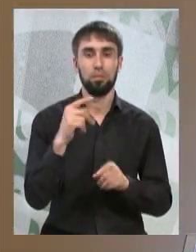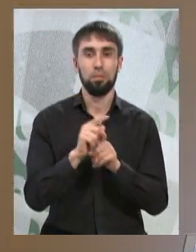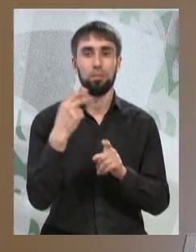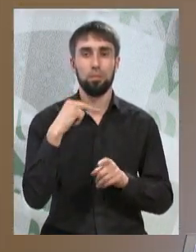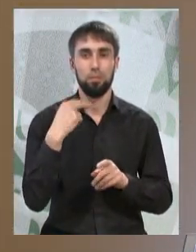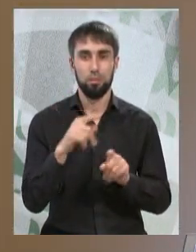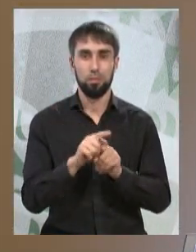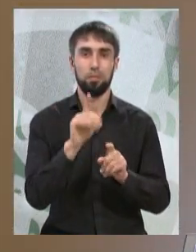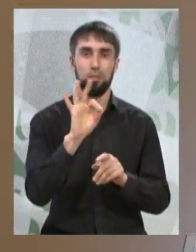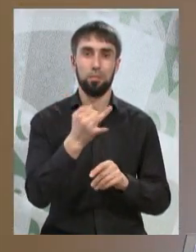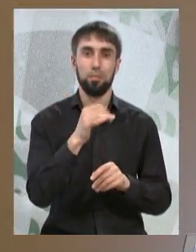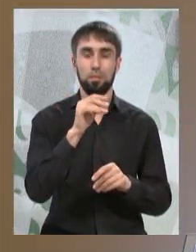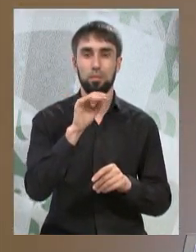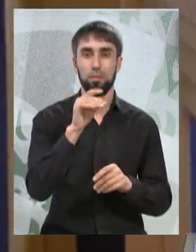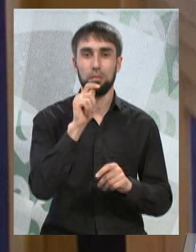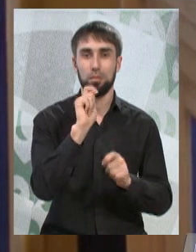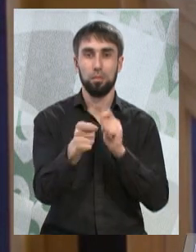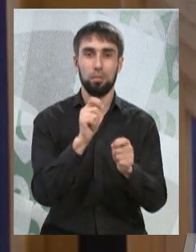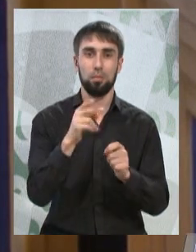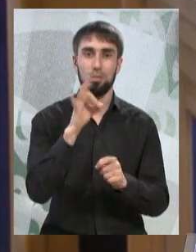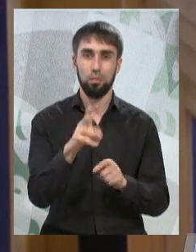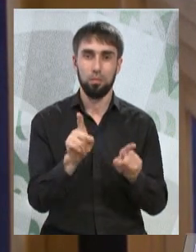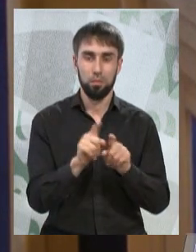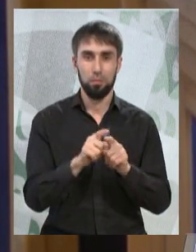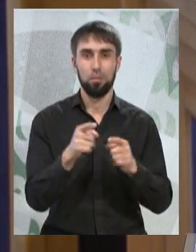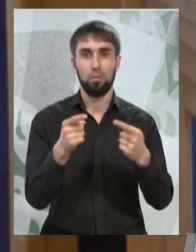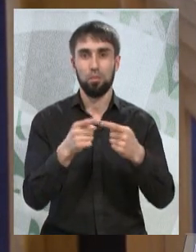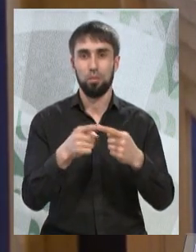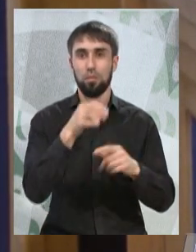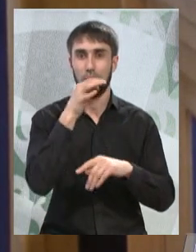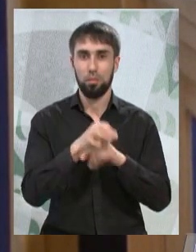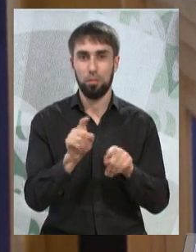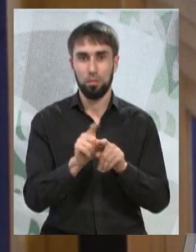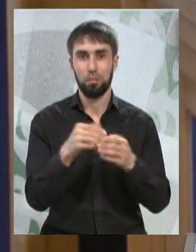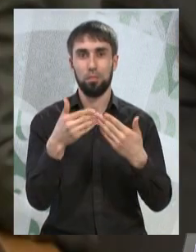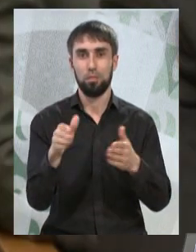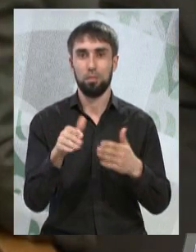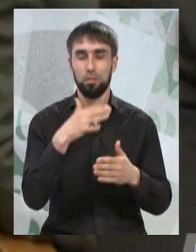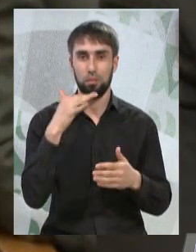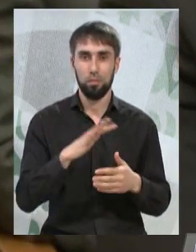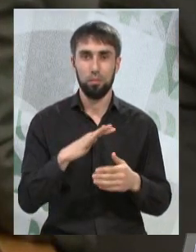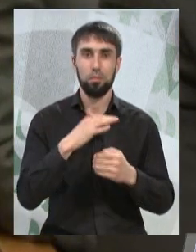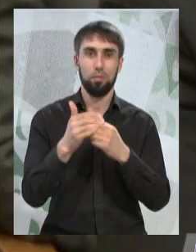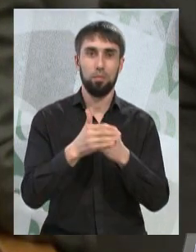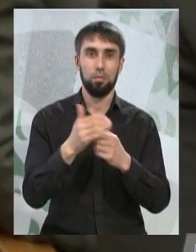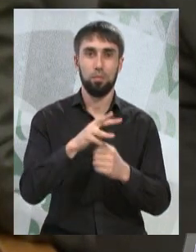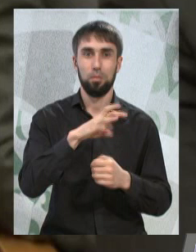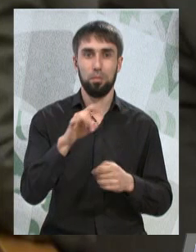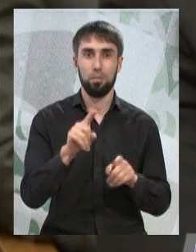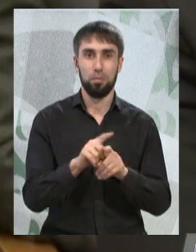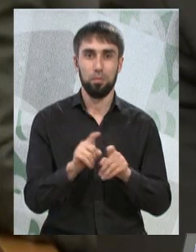количество обвиняемых освобождается судом от уголовной ответственности, ограничивается применение строгих мер наказания. Так,